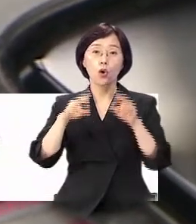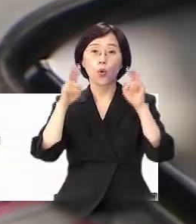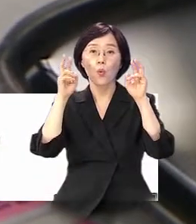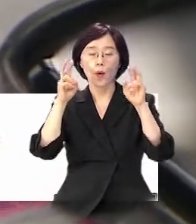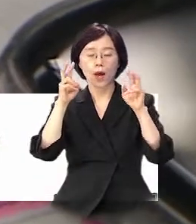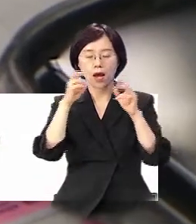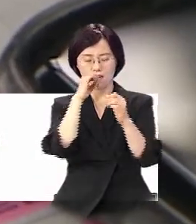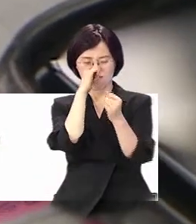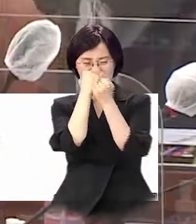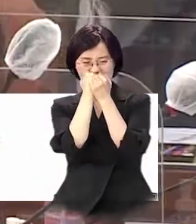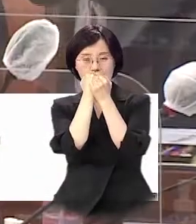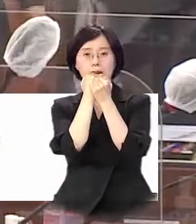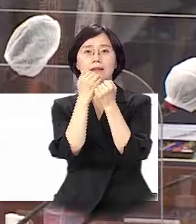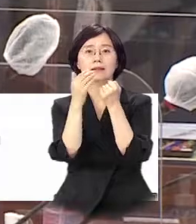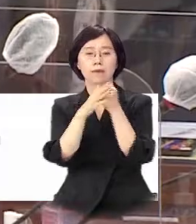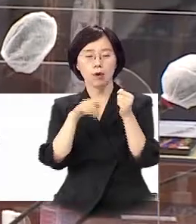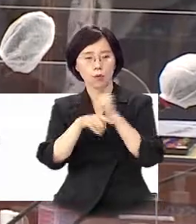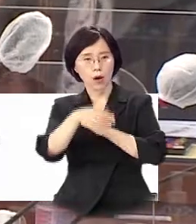이동통신사들의 배짱 영업이